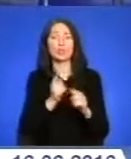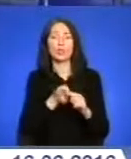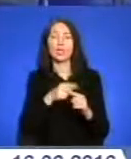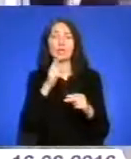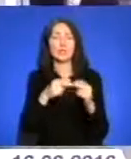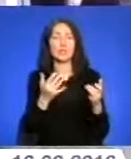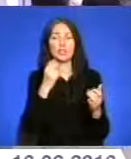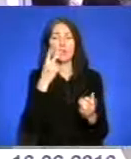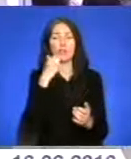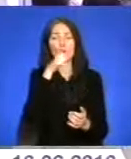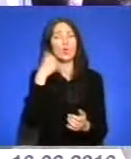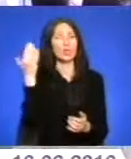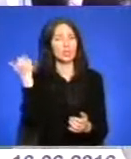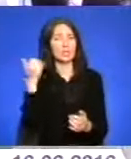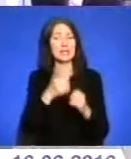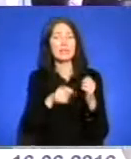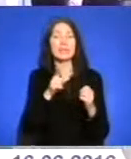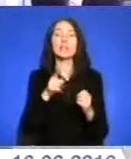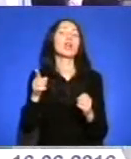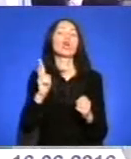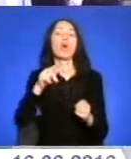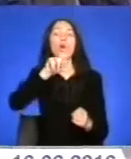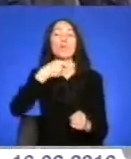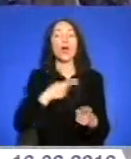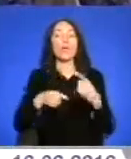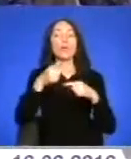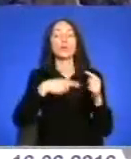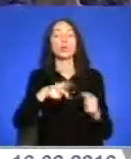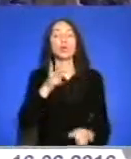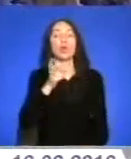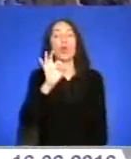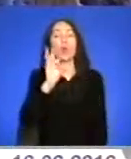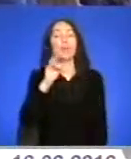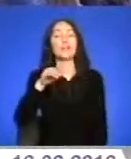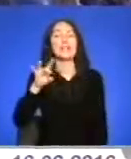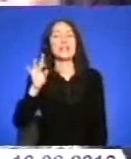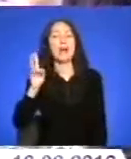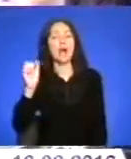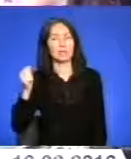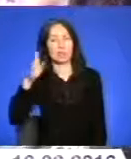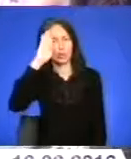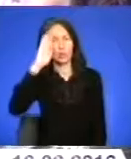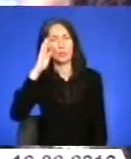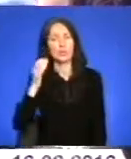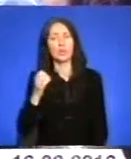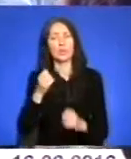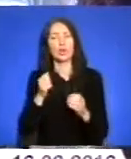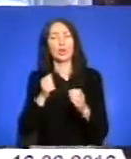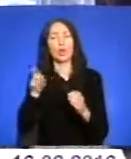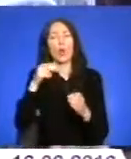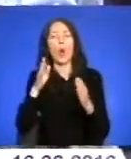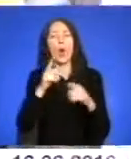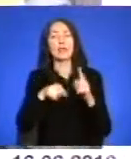Гадомської. Серед тих, хто вимагав повернути контрактників до рідних домівок – батьки, дружини і ті, хто